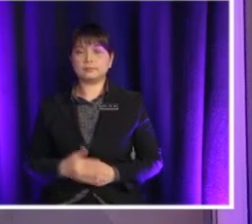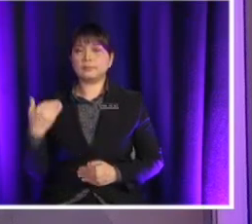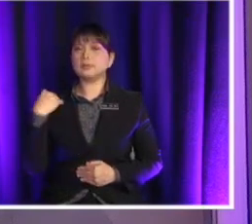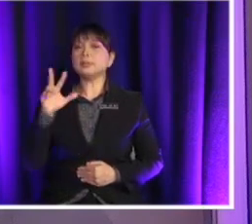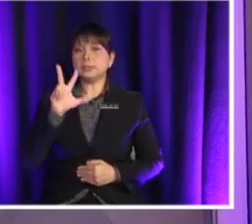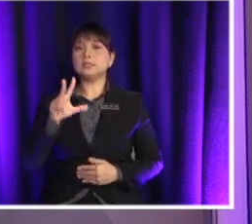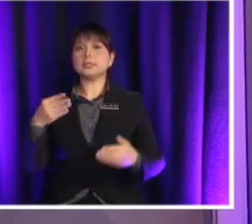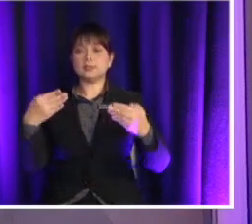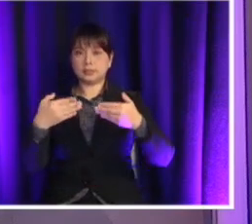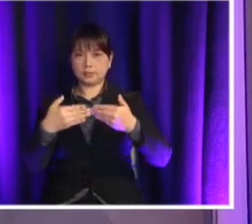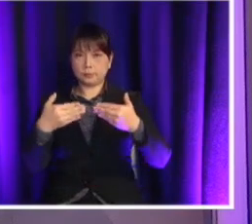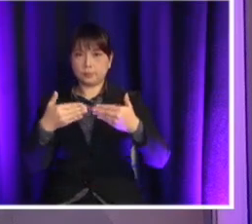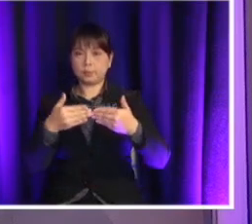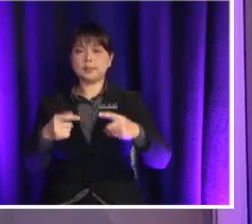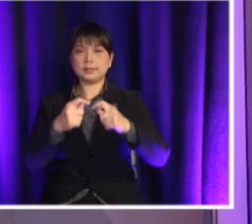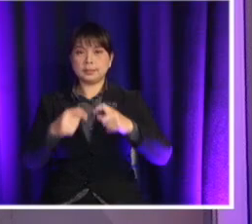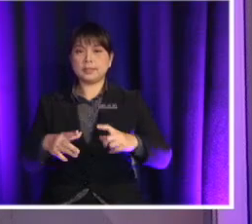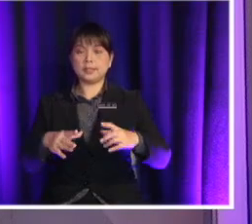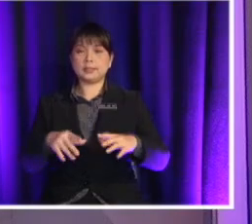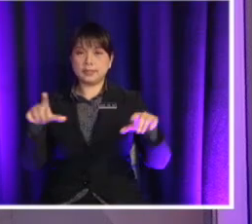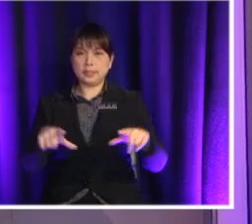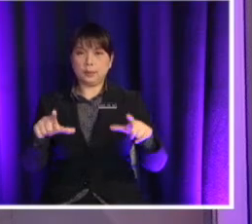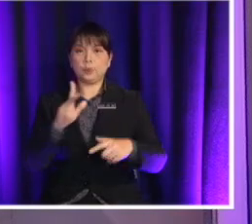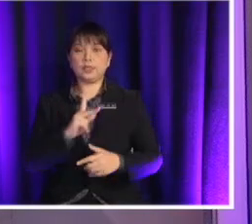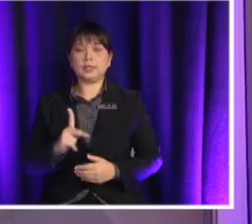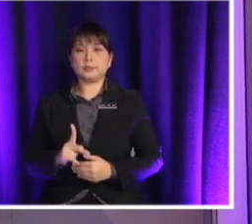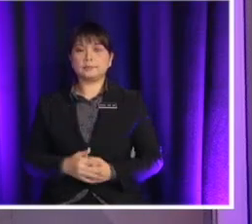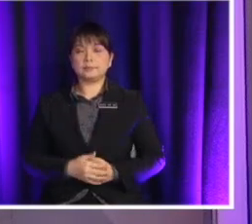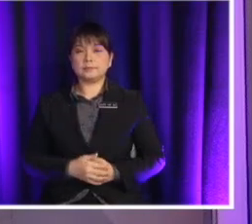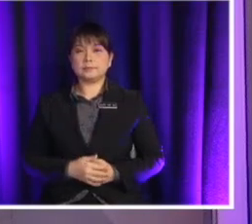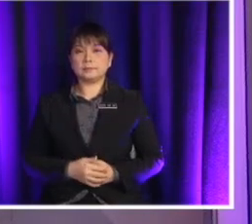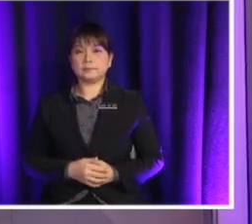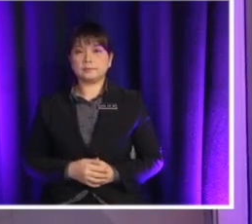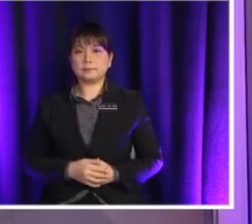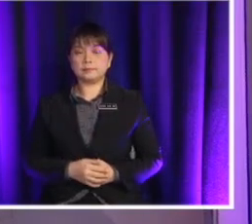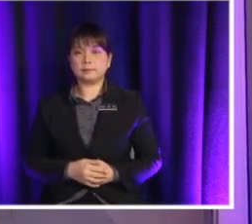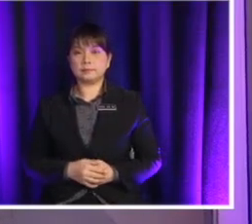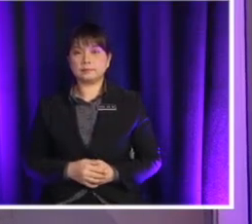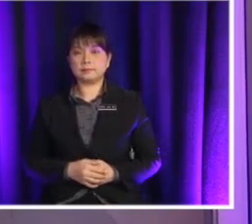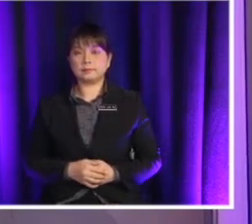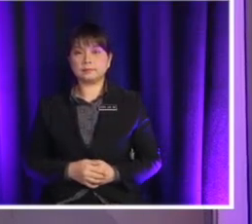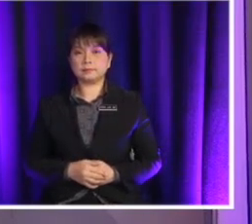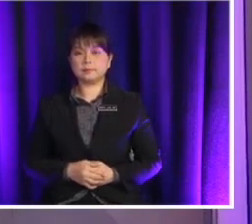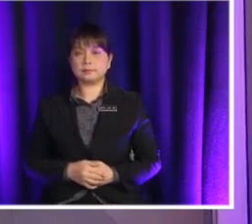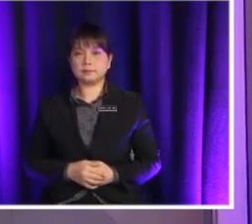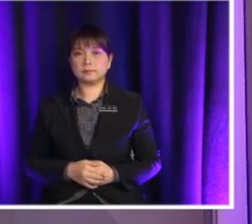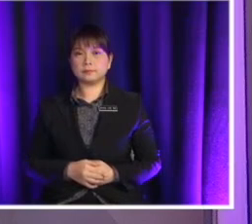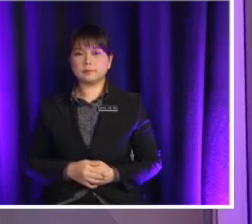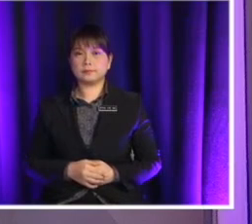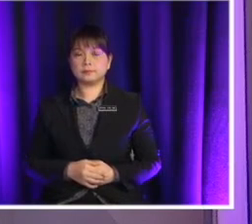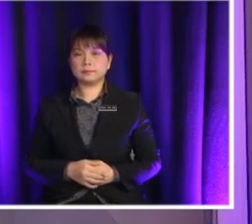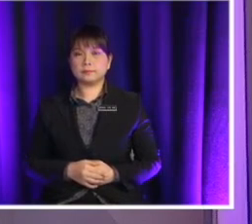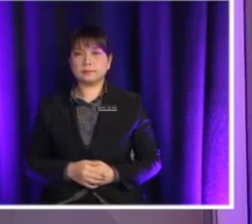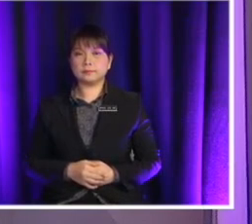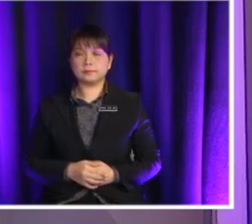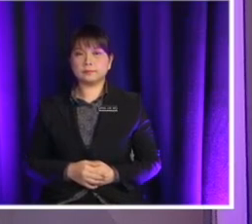dah laksanakan pada satu pengalih. Okey, kita tak boleh tadi sebab lubang dia kecil kan. So Betul. maksudnya satu